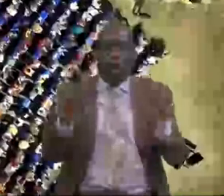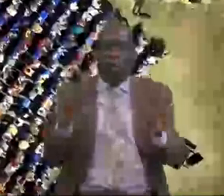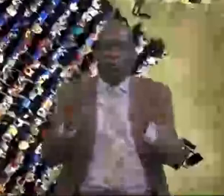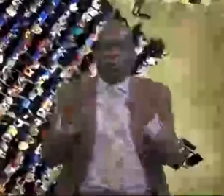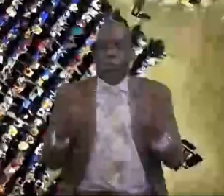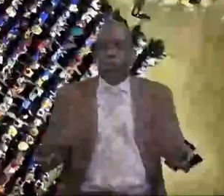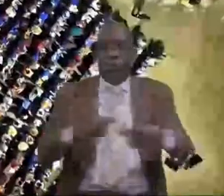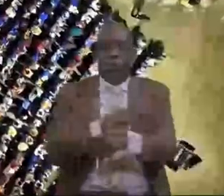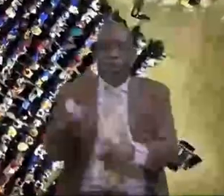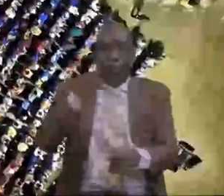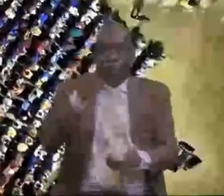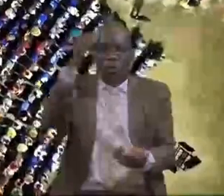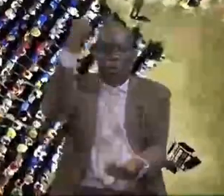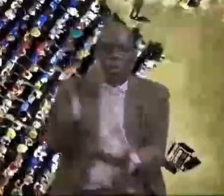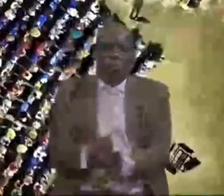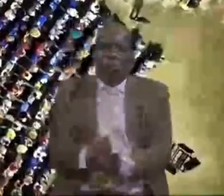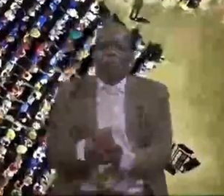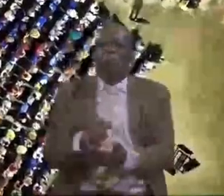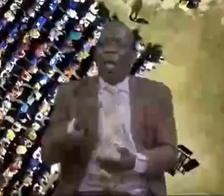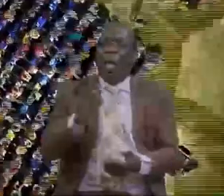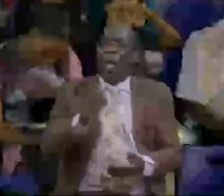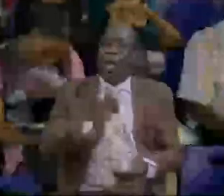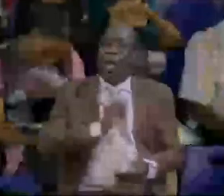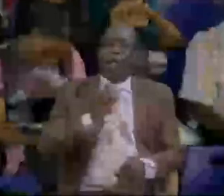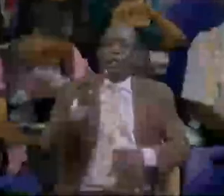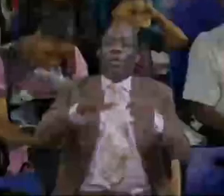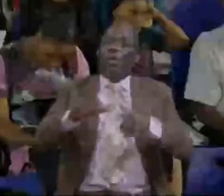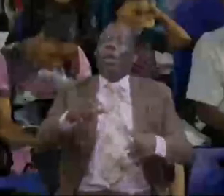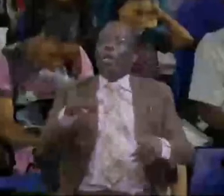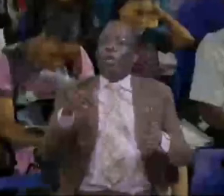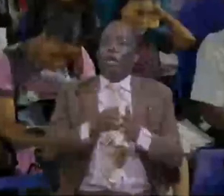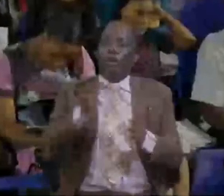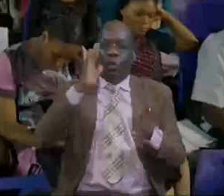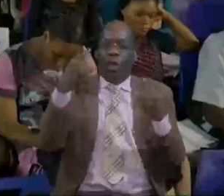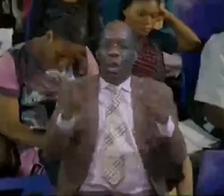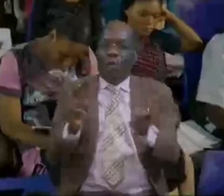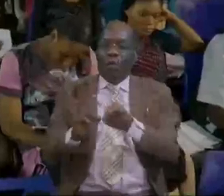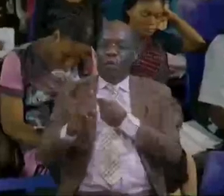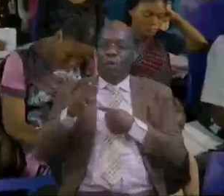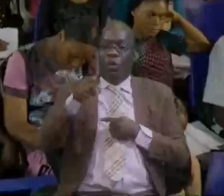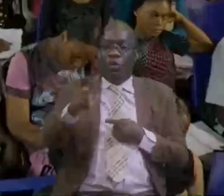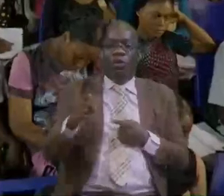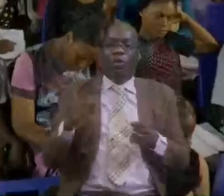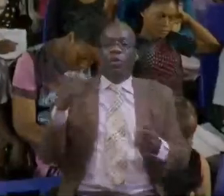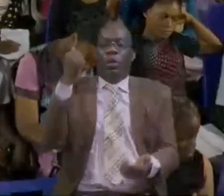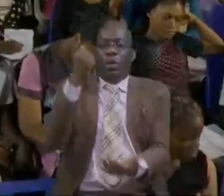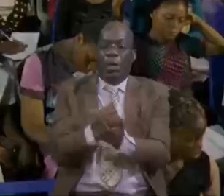aujourd'hui. J'ai dit, ça va t'arriver aujourd'hui. Mais vous savez,